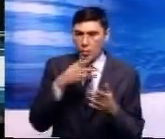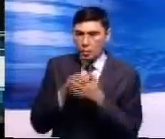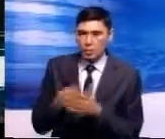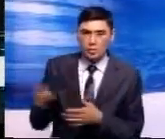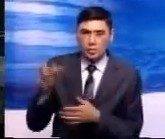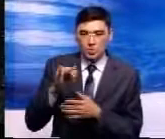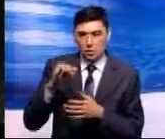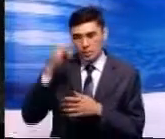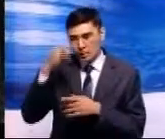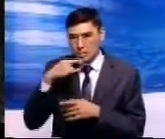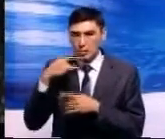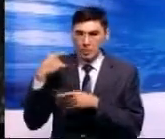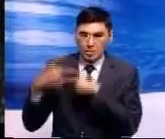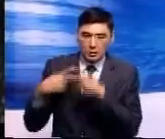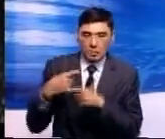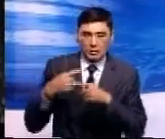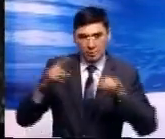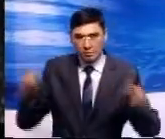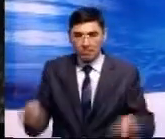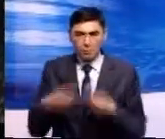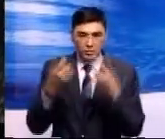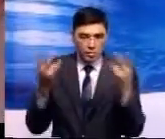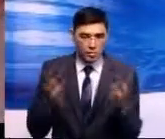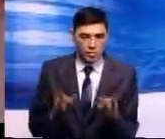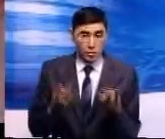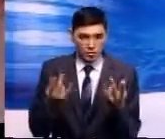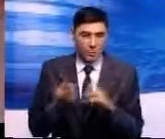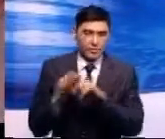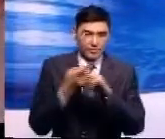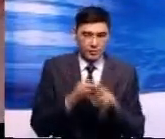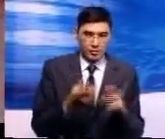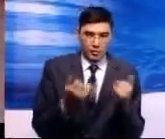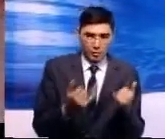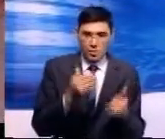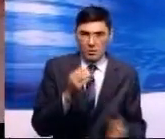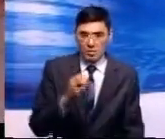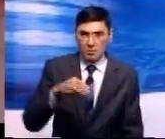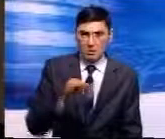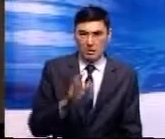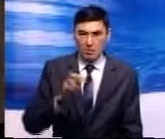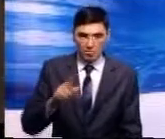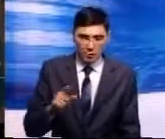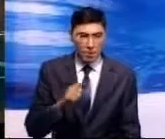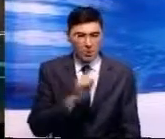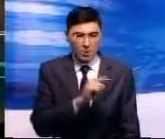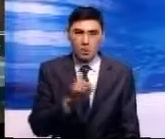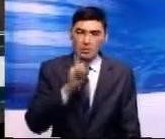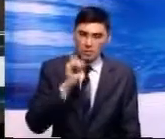наши традиции и обычаи. Сегодня проходит такой замечательный фестиваль, которым может гордиться наша